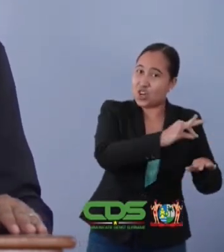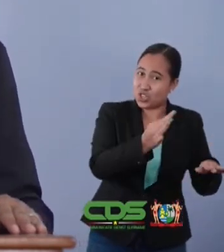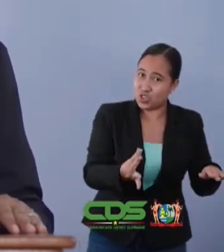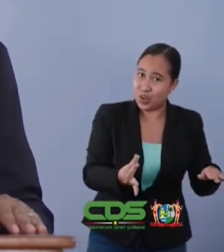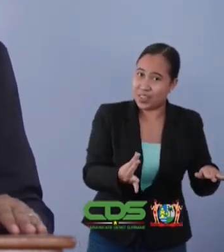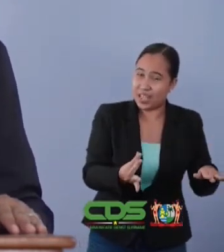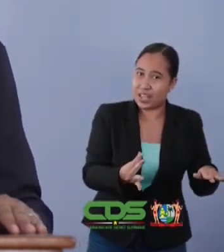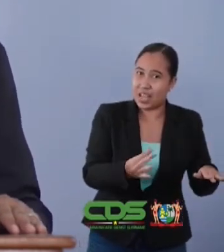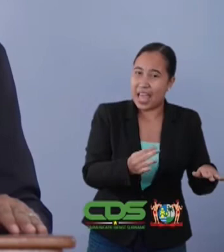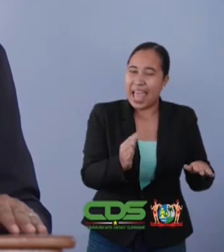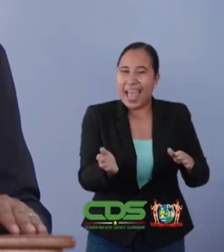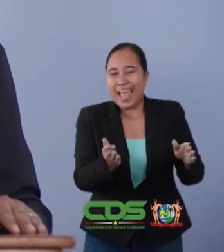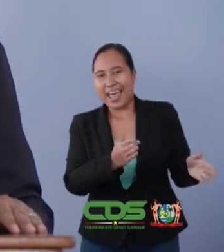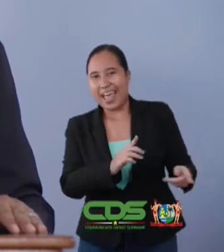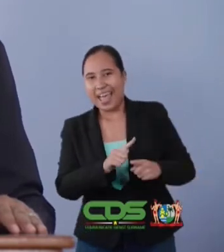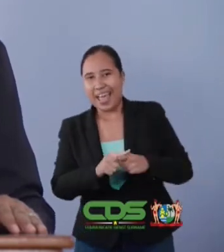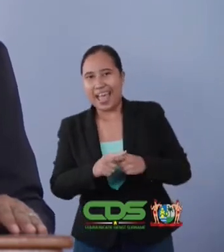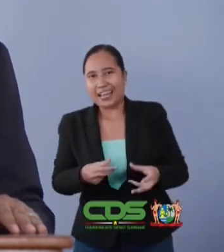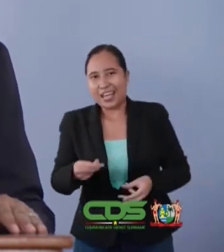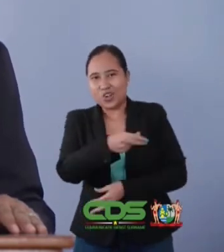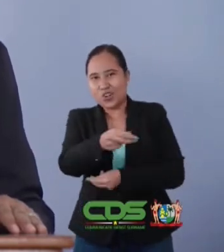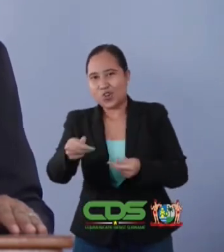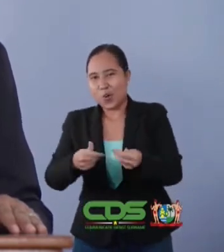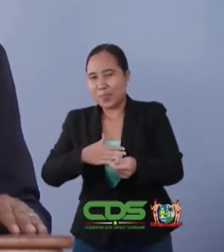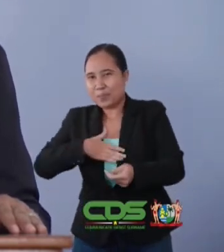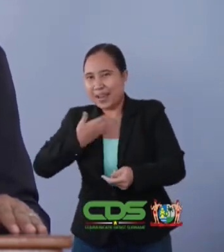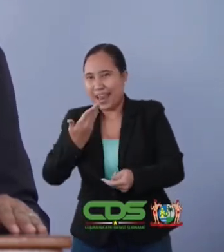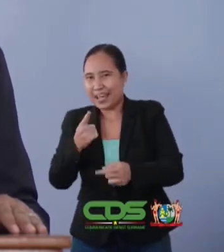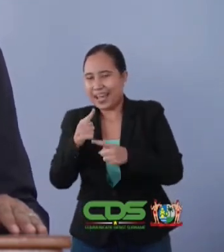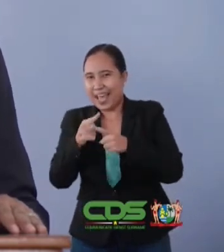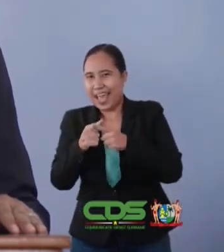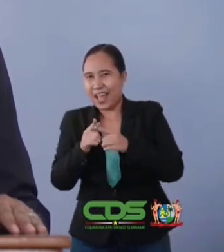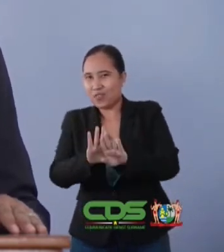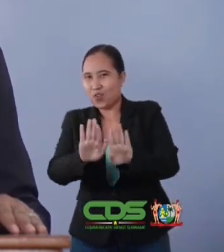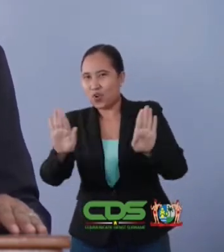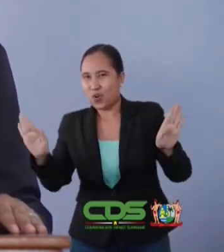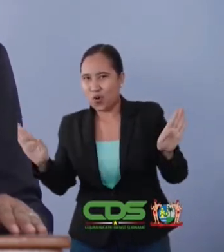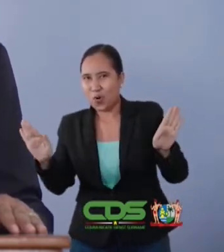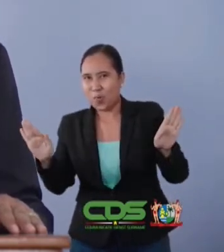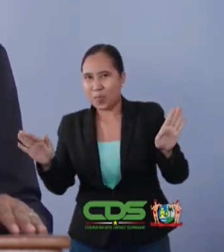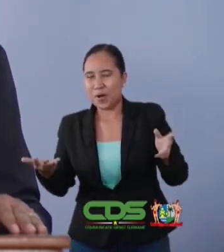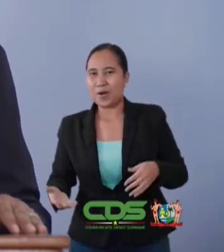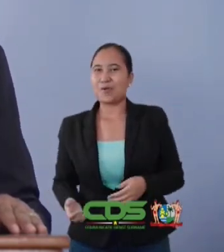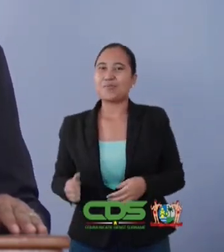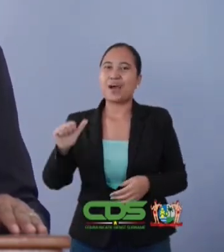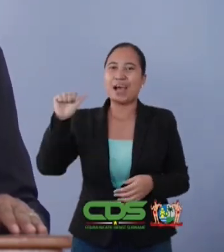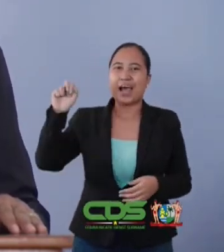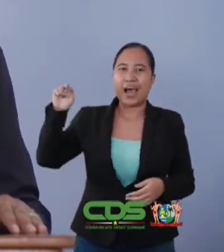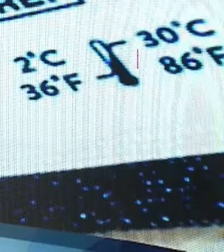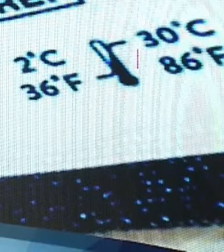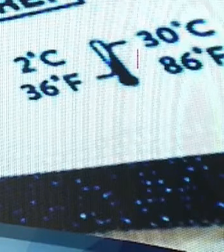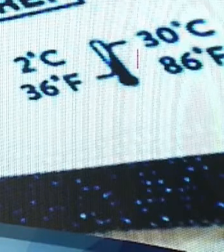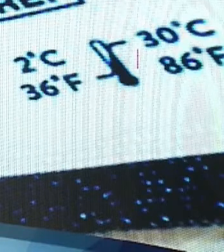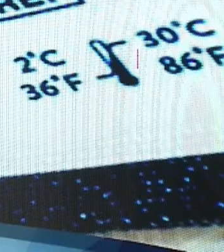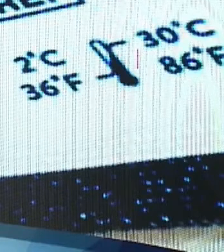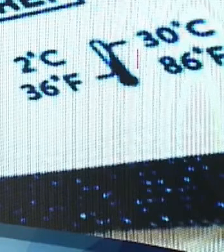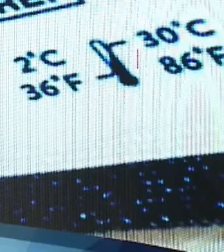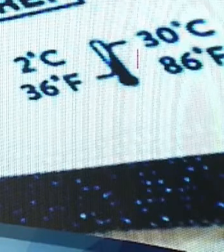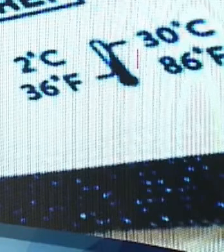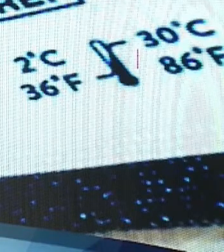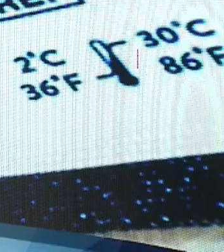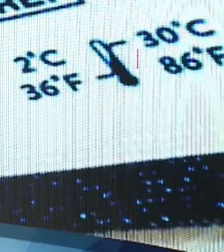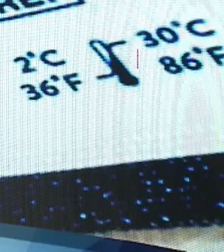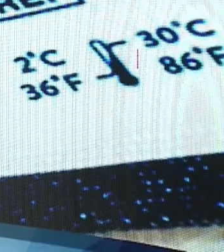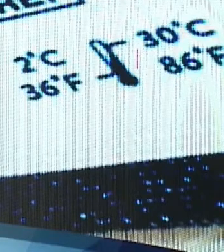en anderzijds het sociaal-economisch belang en het voorkomen van armoede in de samenleving. De president